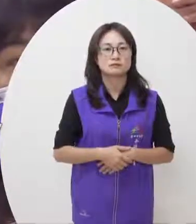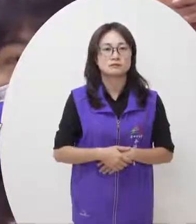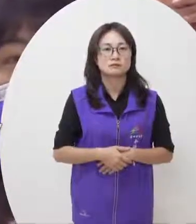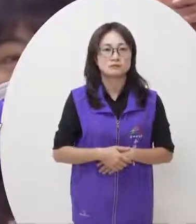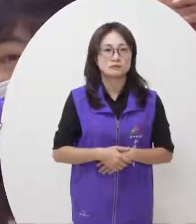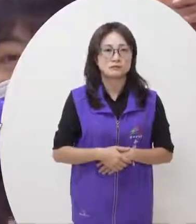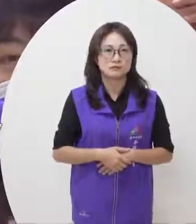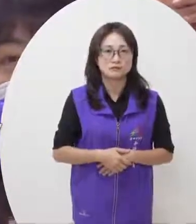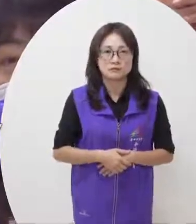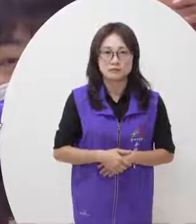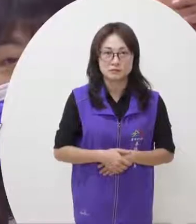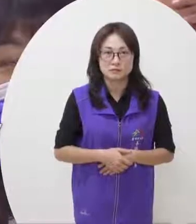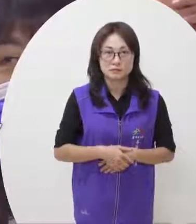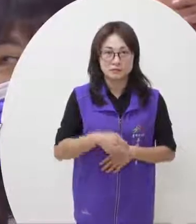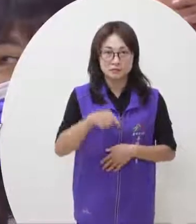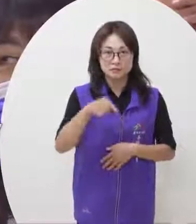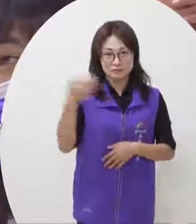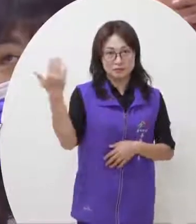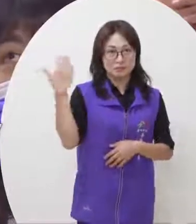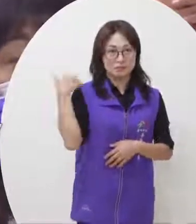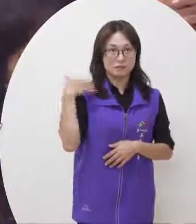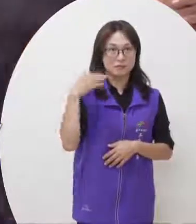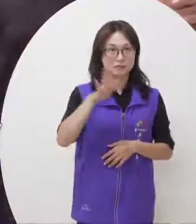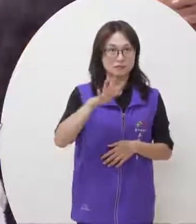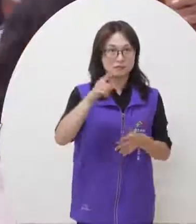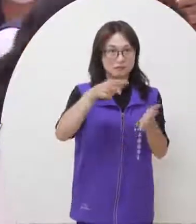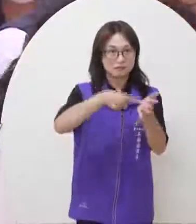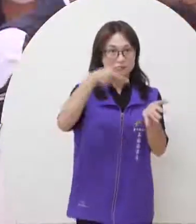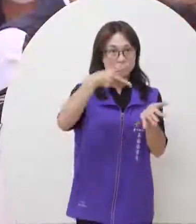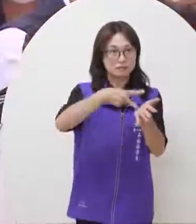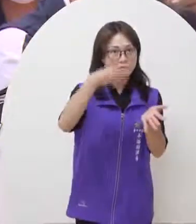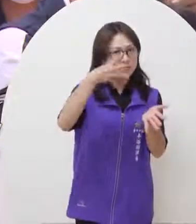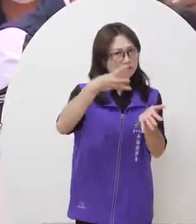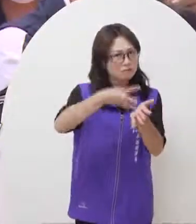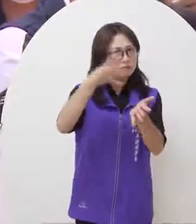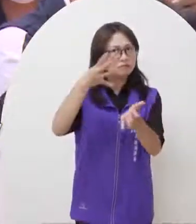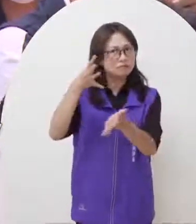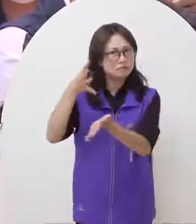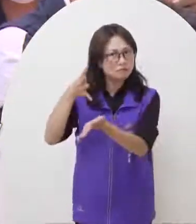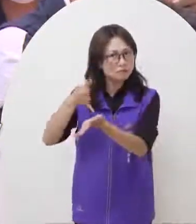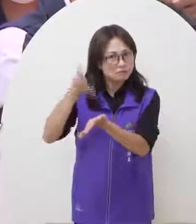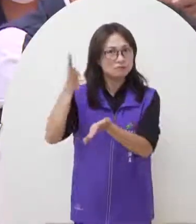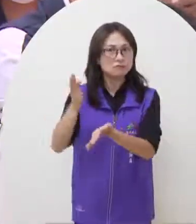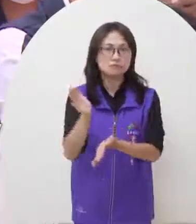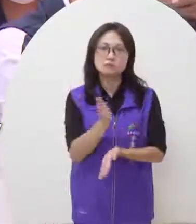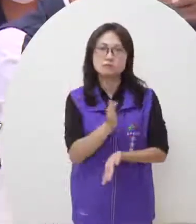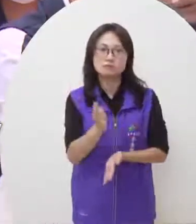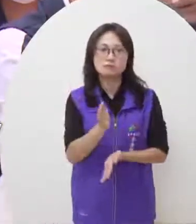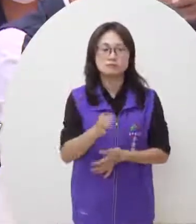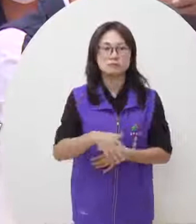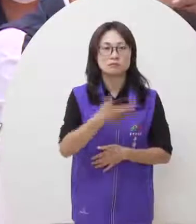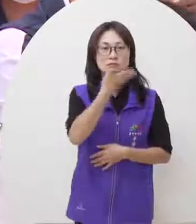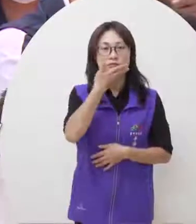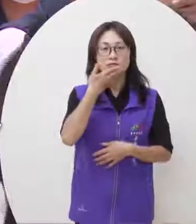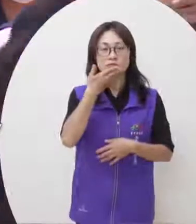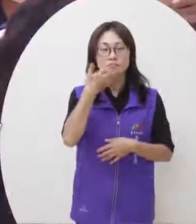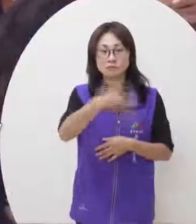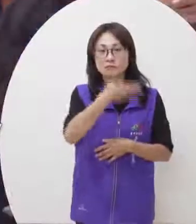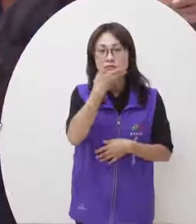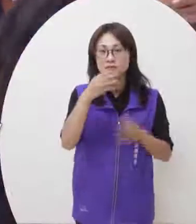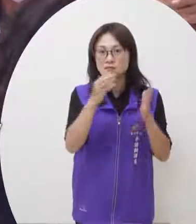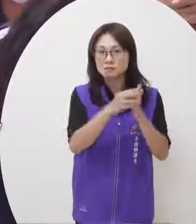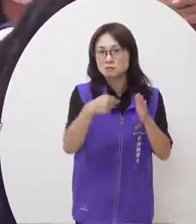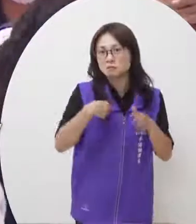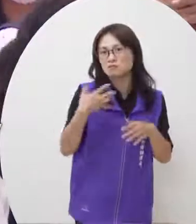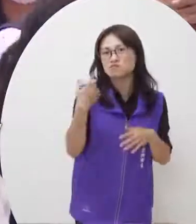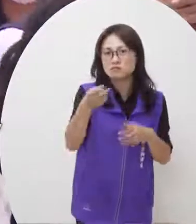的部分呢，曾经三次至四次。我不知道水利局当局了不了解哈，就是